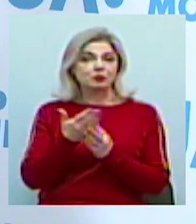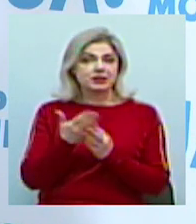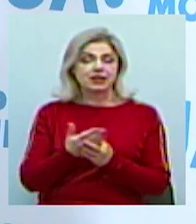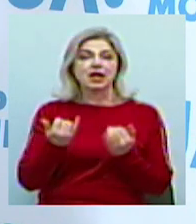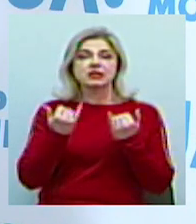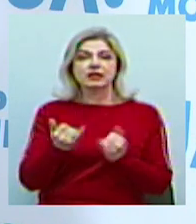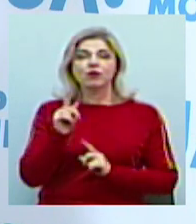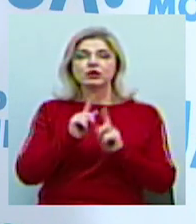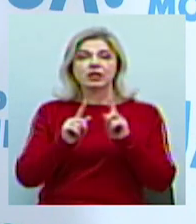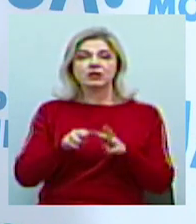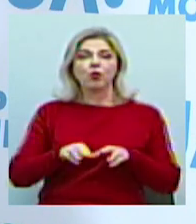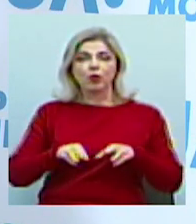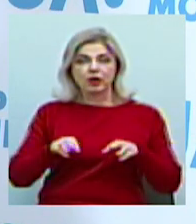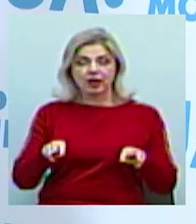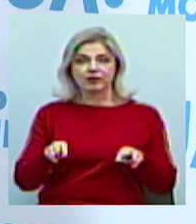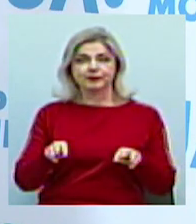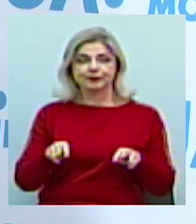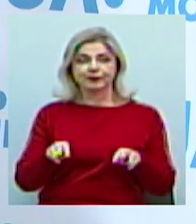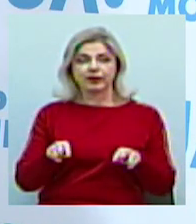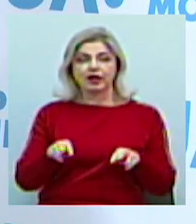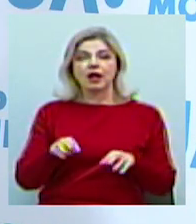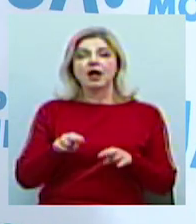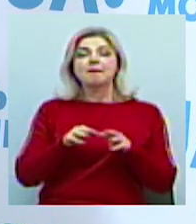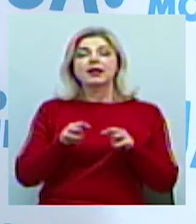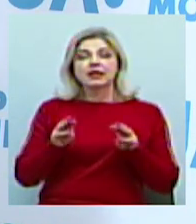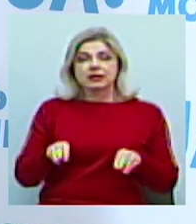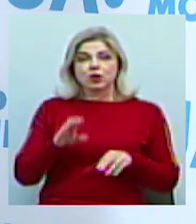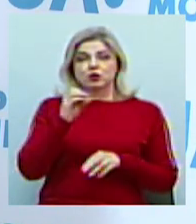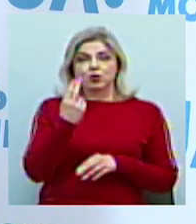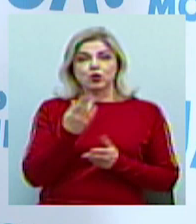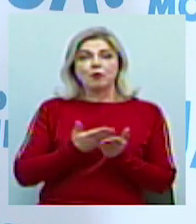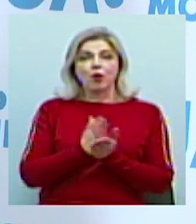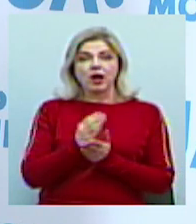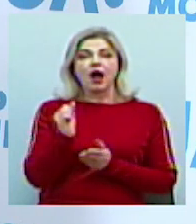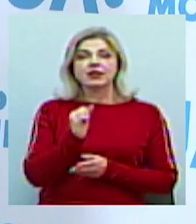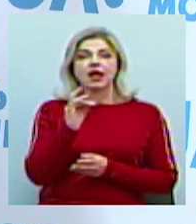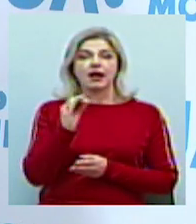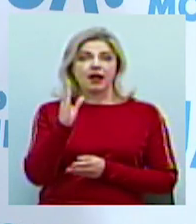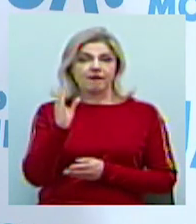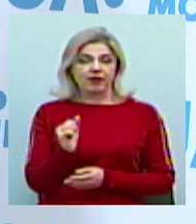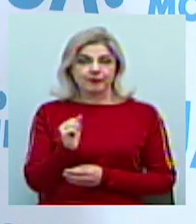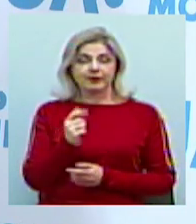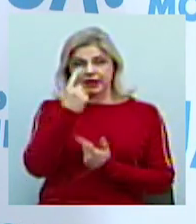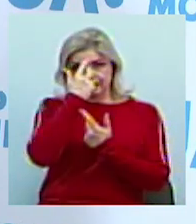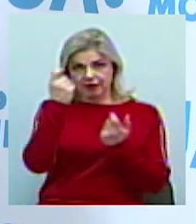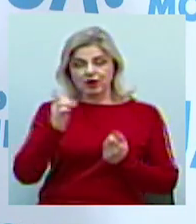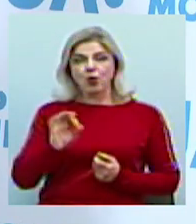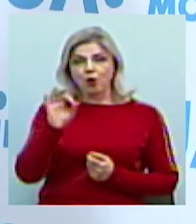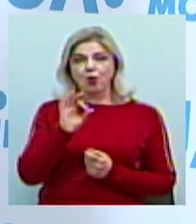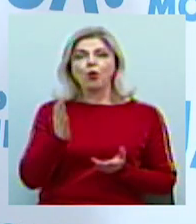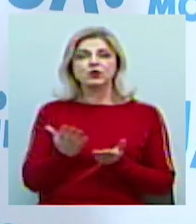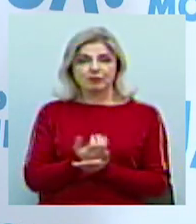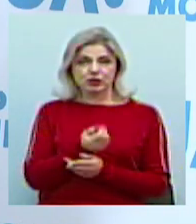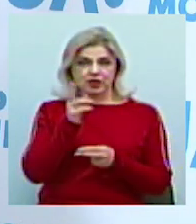засіданні уряду, за повідомленням урядового порталу, міністр соціальної політики Андрій Рева заявив про його